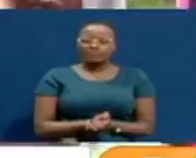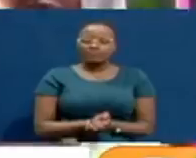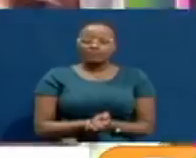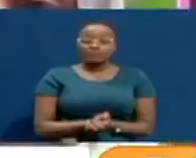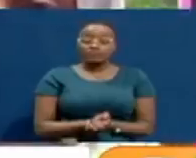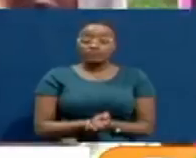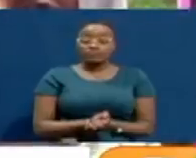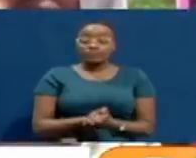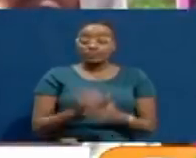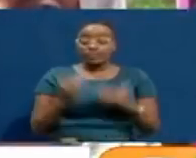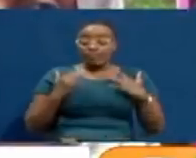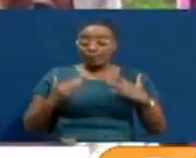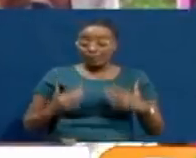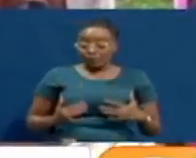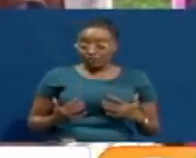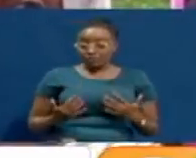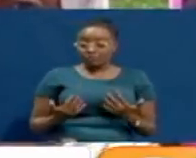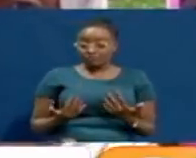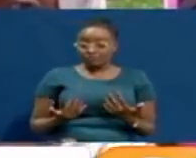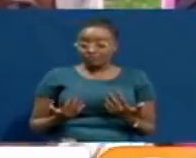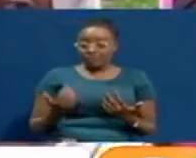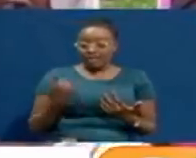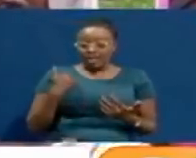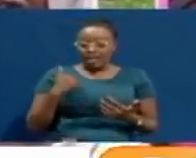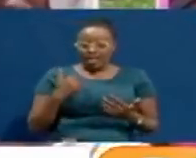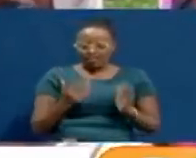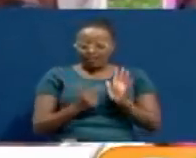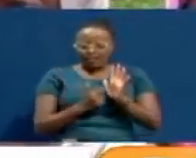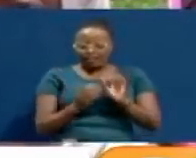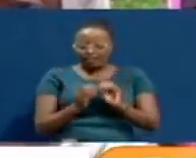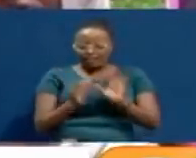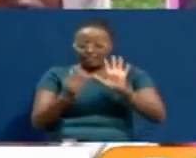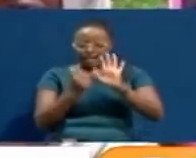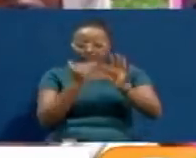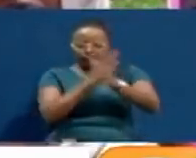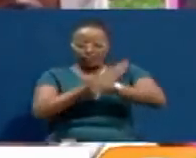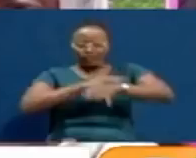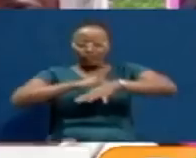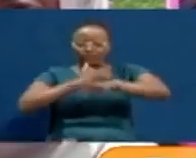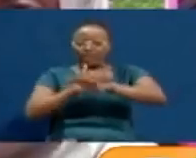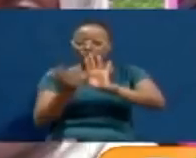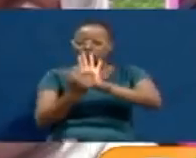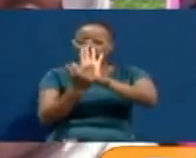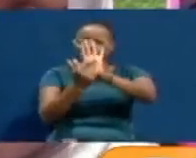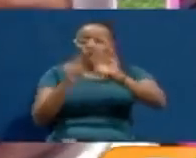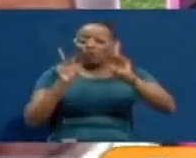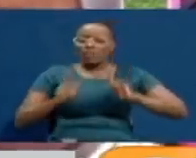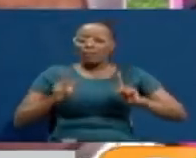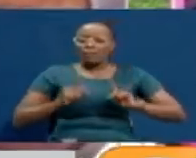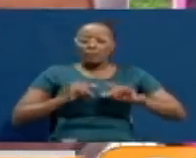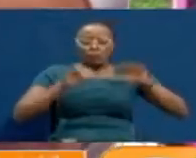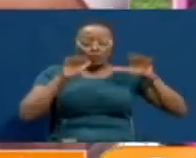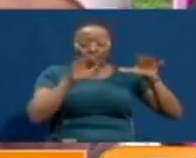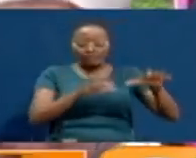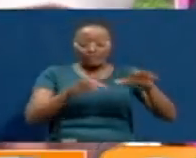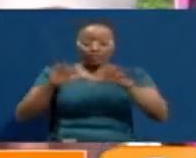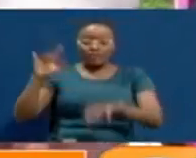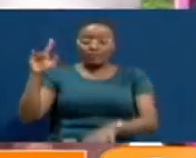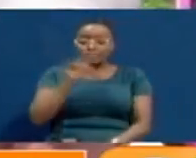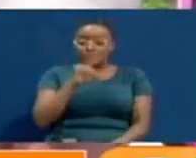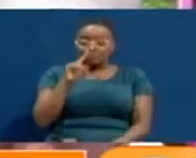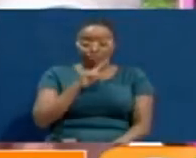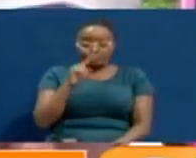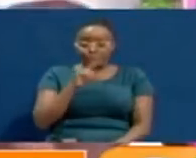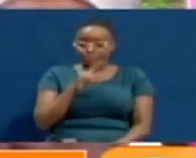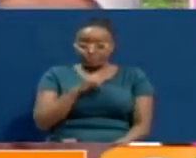Hiyo miili ilikuwa na alama za wazi kuonesha kwamba hao watu walipitia mateso ya hali ya